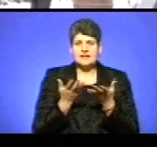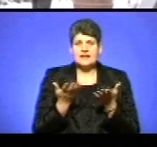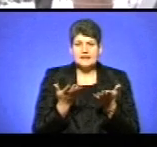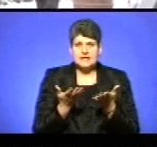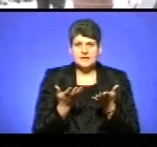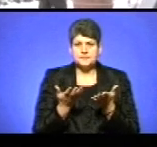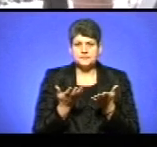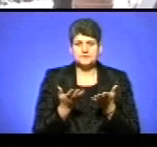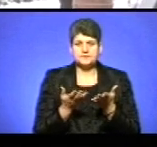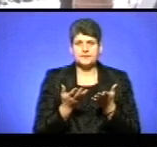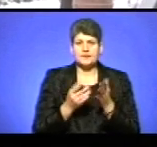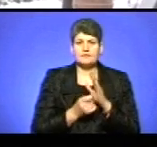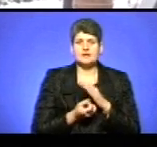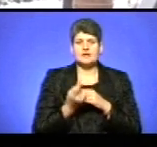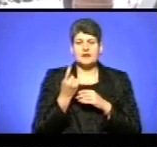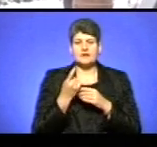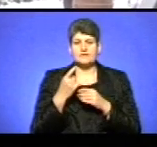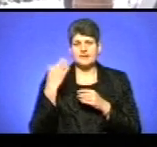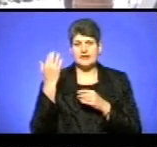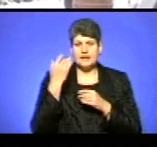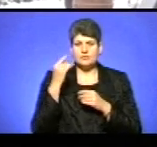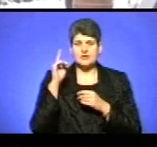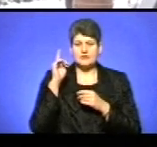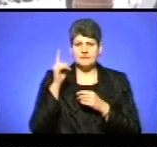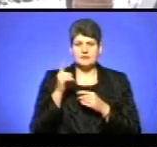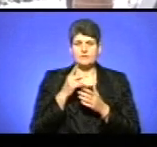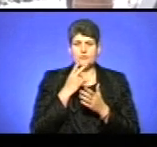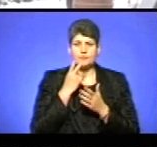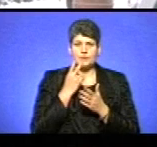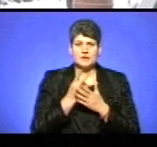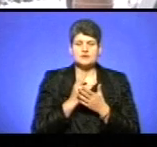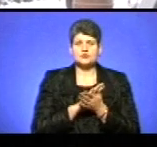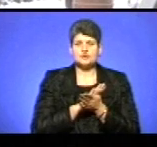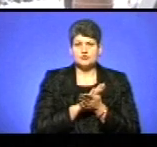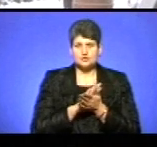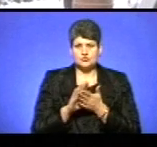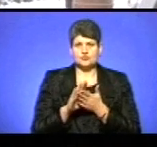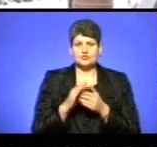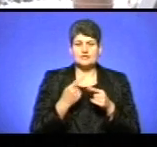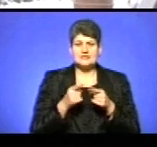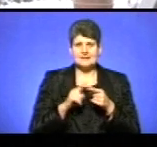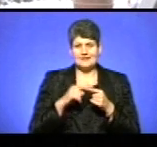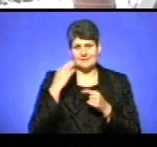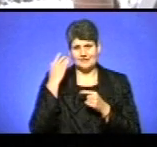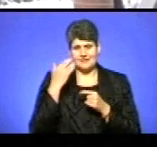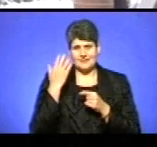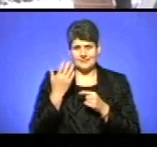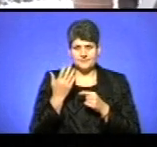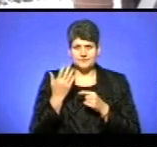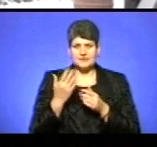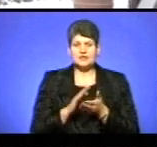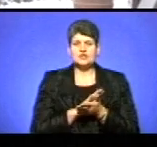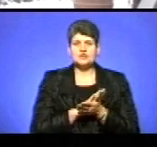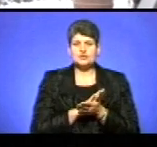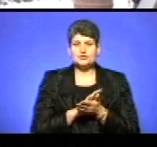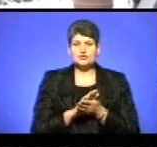зринає в небо. І він, власне, символізує чистоту цієї ідеї,